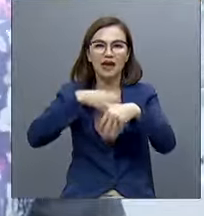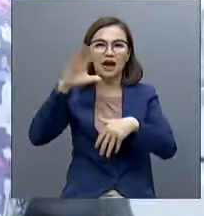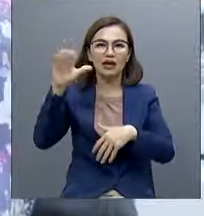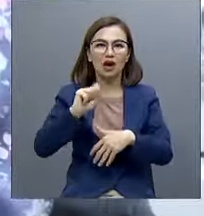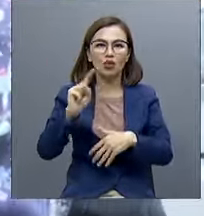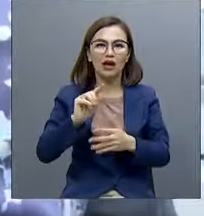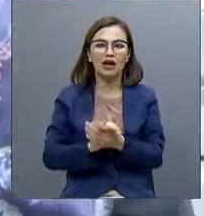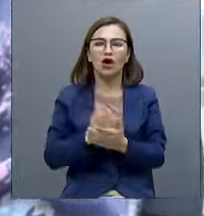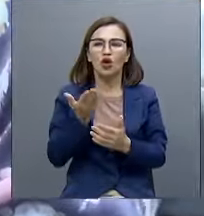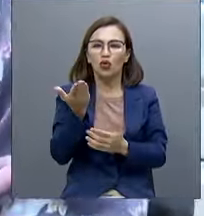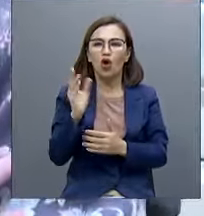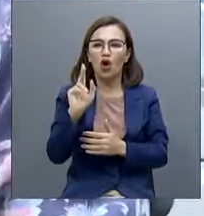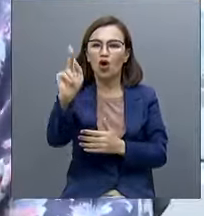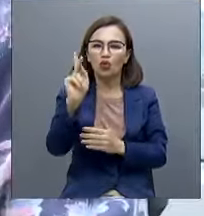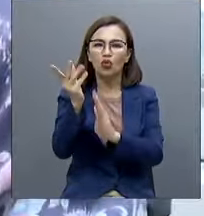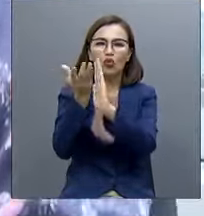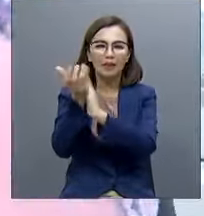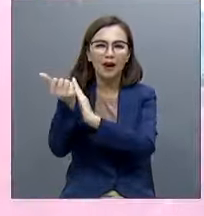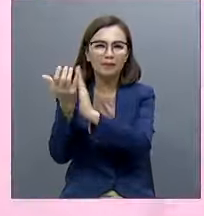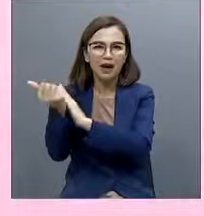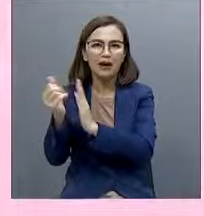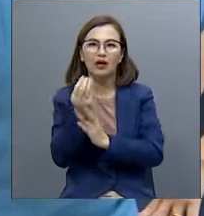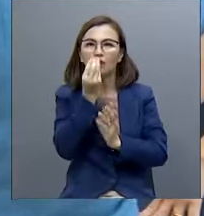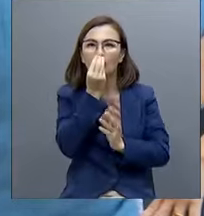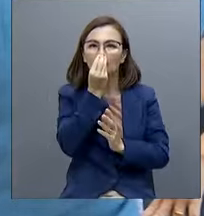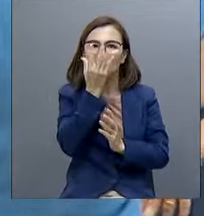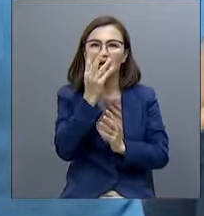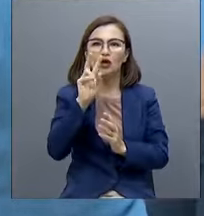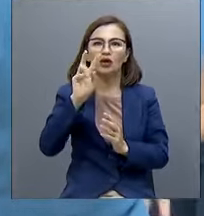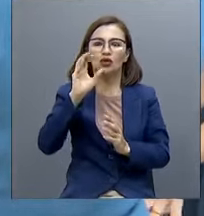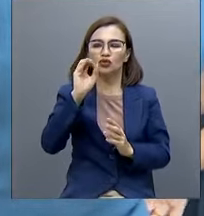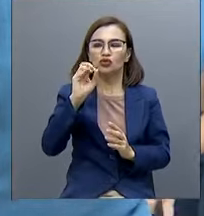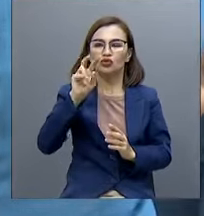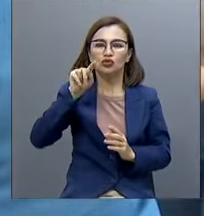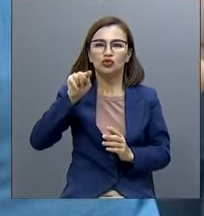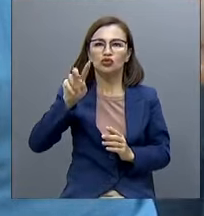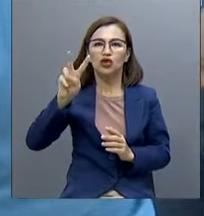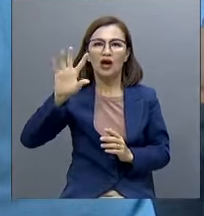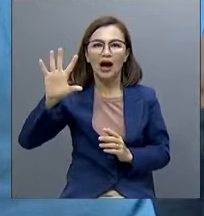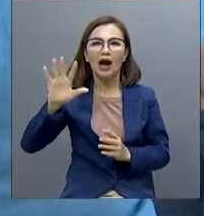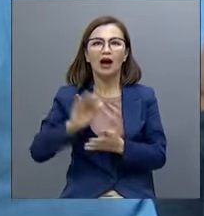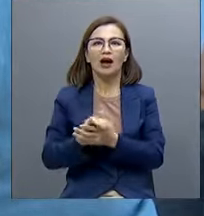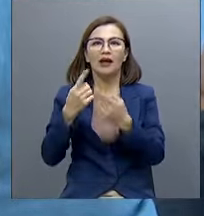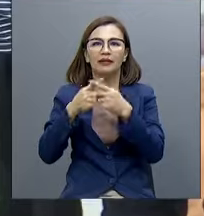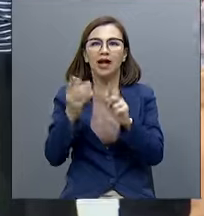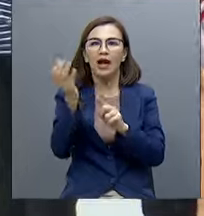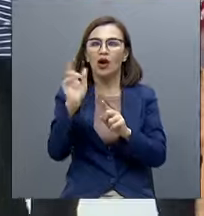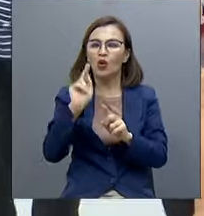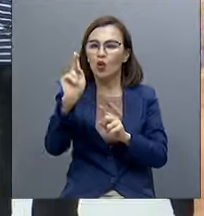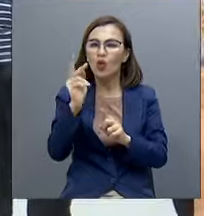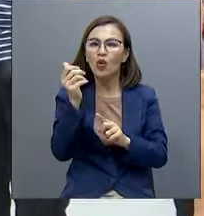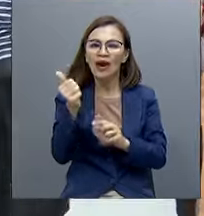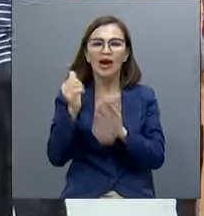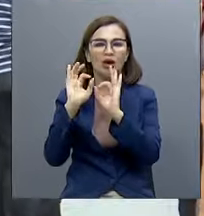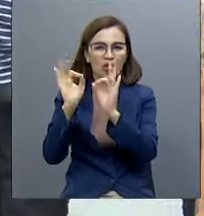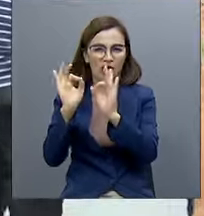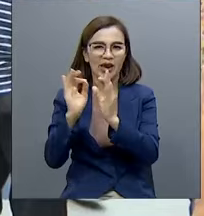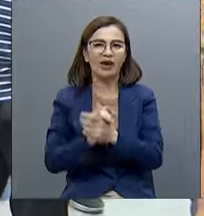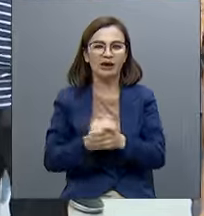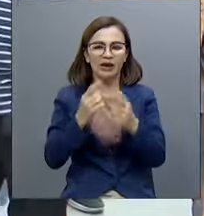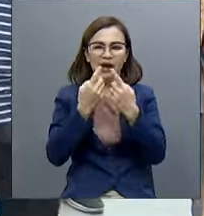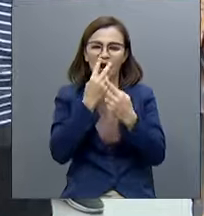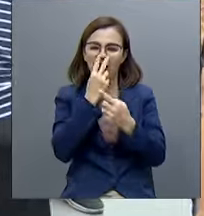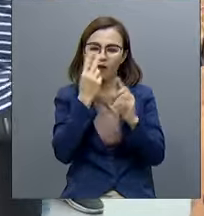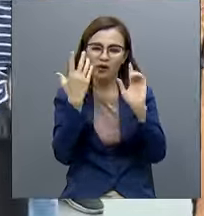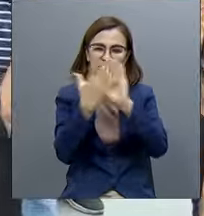เงินค่ะถึงแม้ว่าจะมีการขึ้นดอกเบี้ยอีกร้อยละ 0.25แต่ถ้าเข้าถึงแหล่งเงินได้นะคะก็สามารถจะรับได้เหมือนกันส่วนตัวเห็นว่าสังคมกำลัง